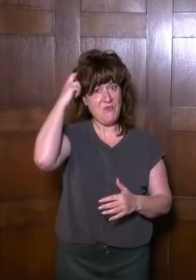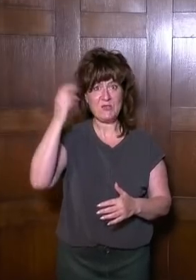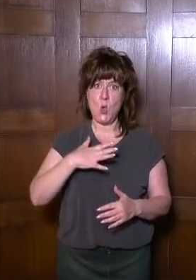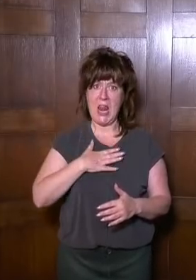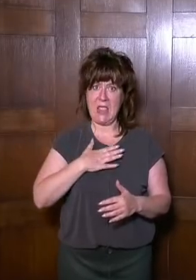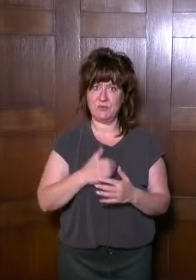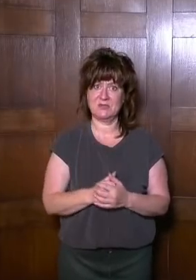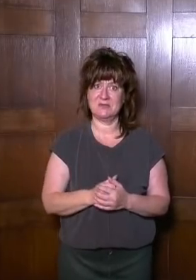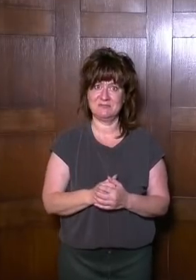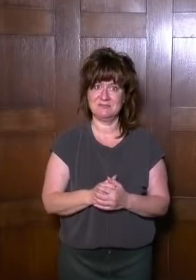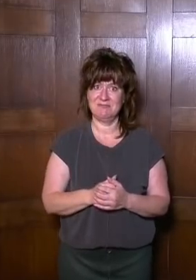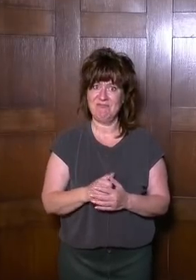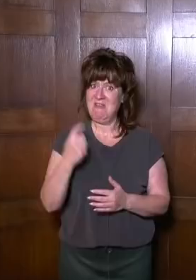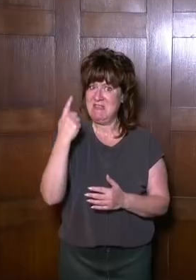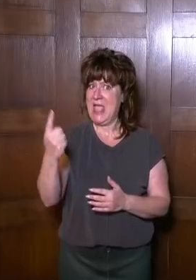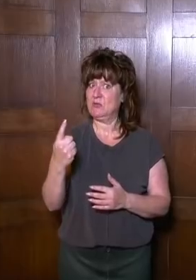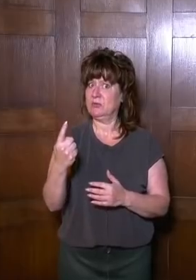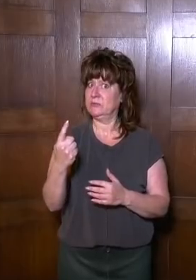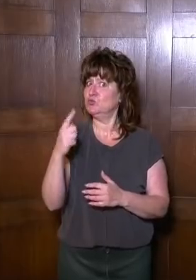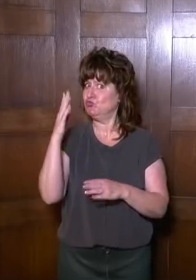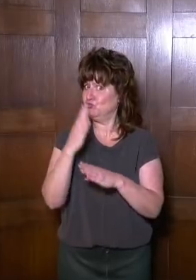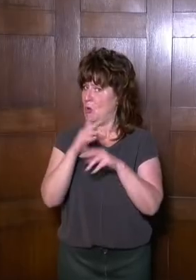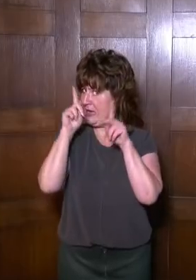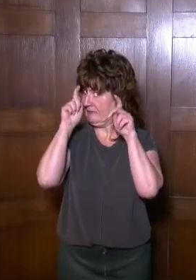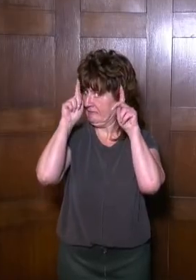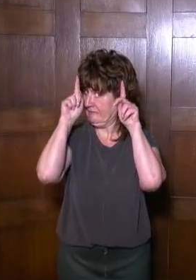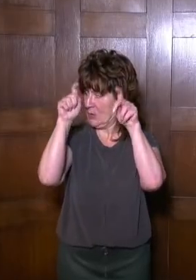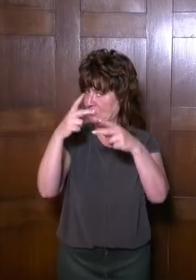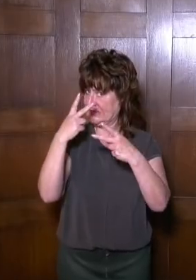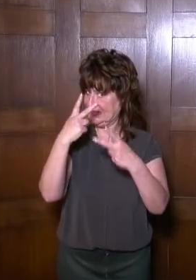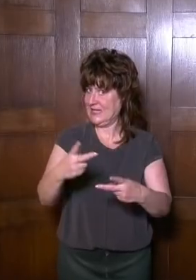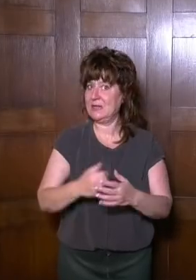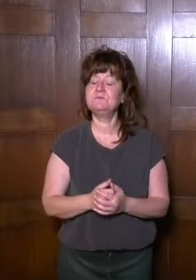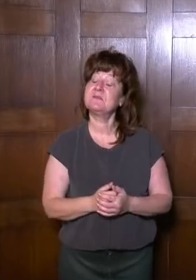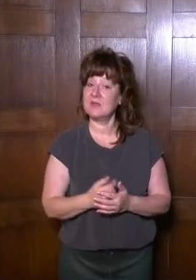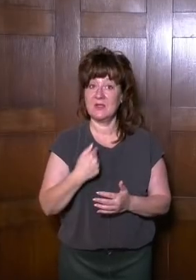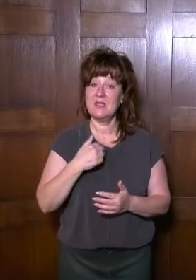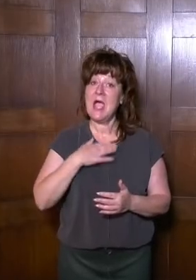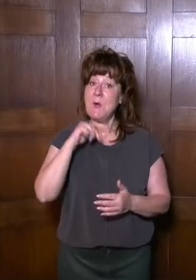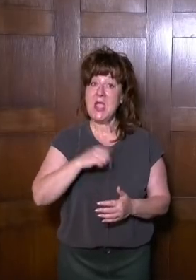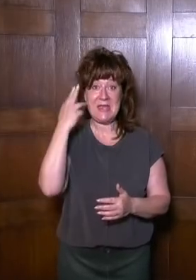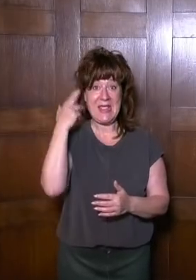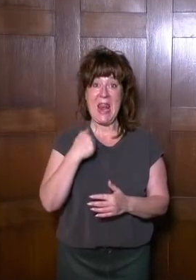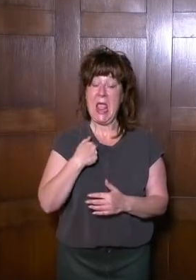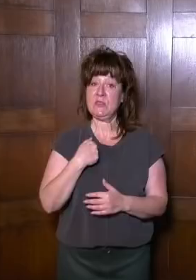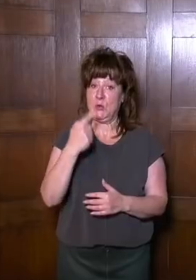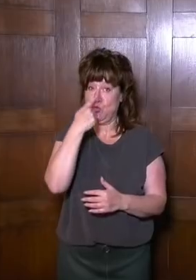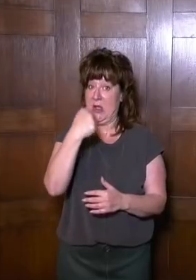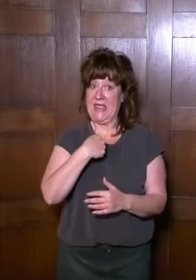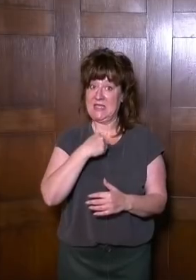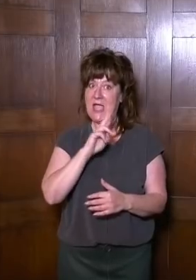der Einzige, nein, Sie sind einer der wenigen, der das Virus schon gesehen hat. Ja. Na, ich habe heute gelernt, dass ich eben doch nicht einer der ganz wenigen